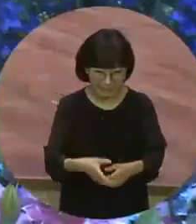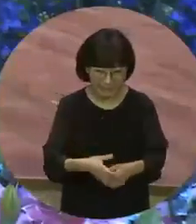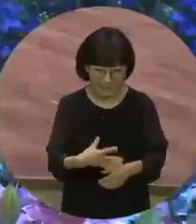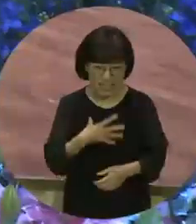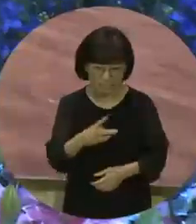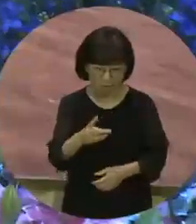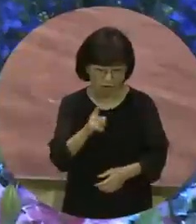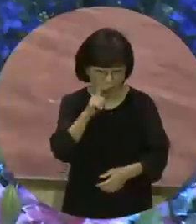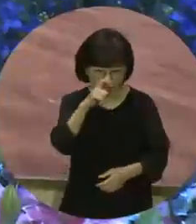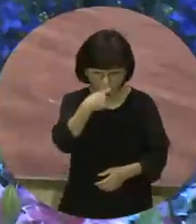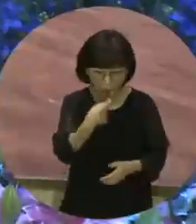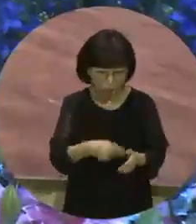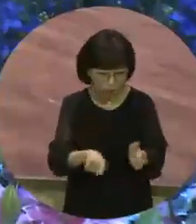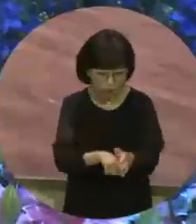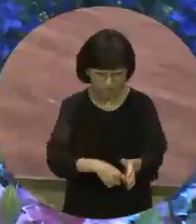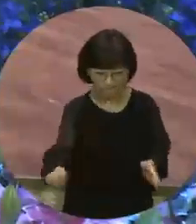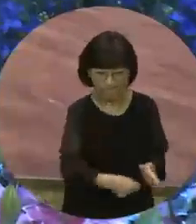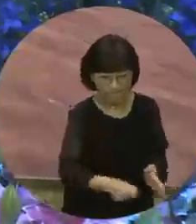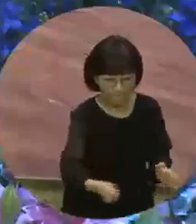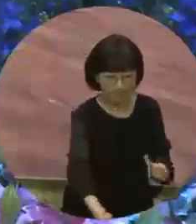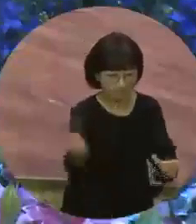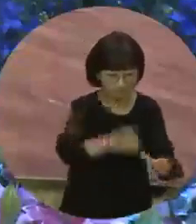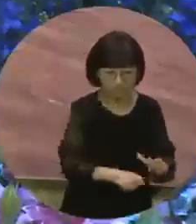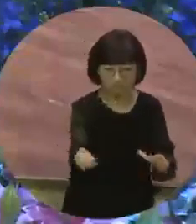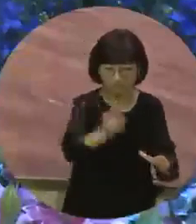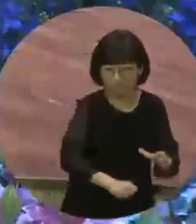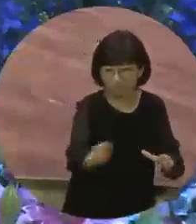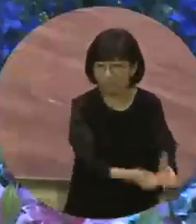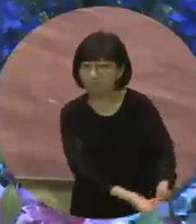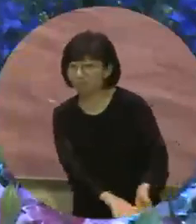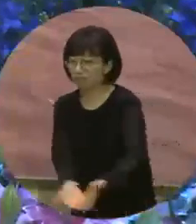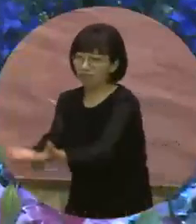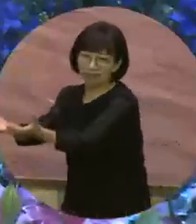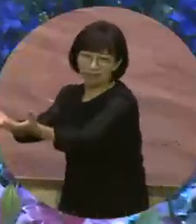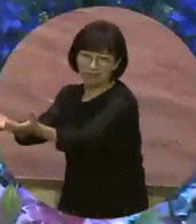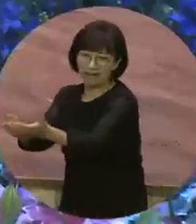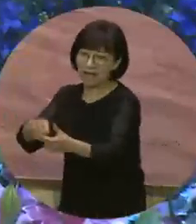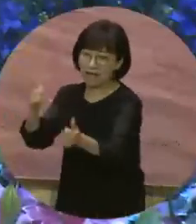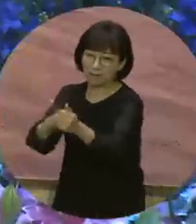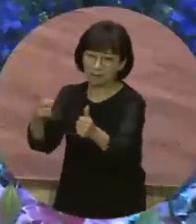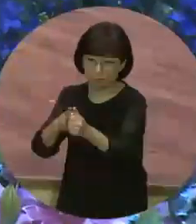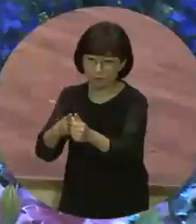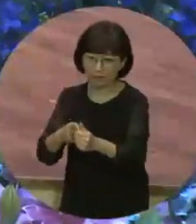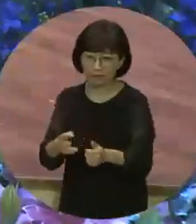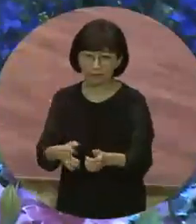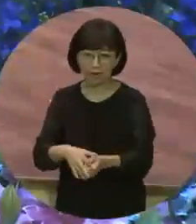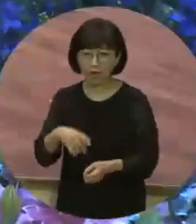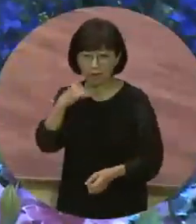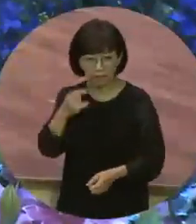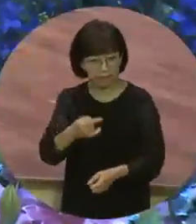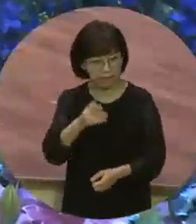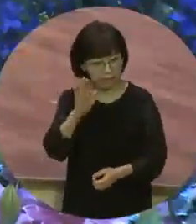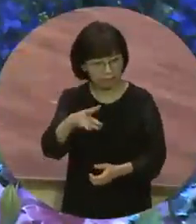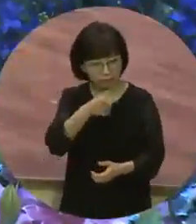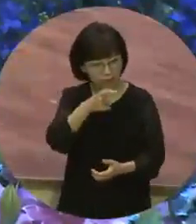물을 살살 이리 떠야 되는데, 확 이리 가면 구중 갖다 줘버려. 한 두 번 했더니 물 떠오르지 마라 하더래요.